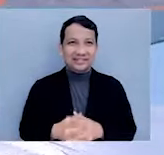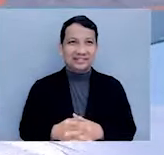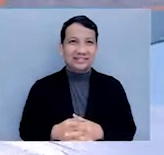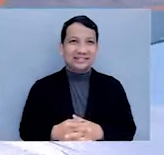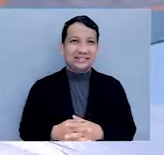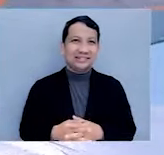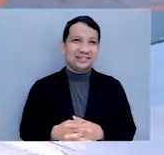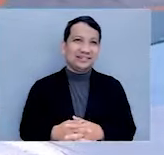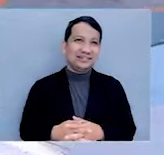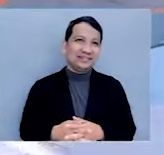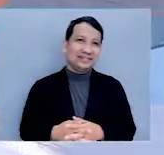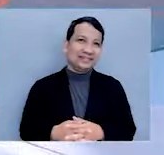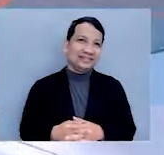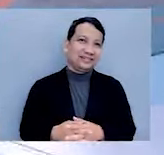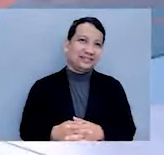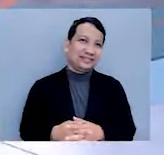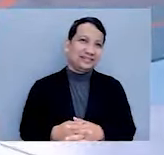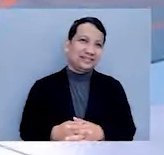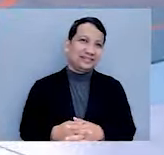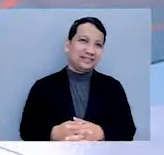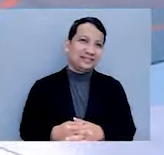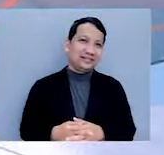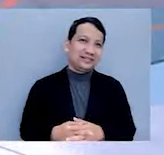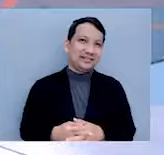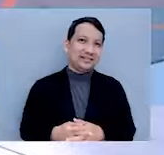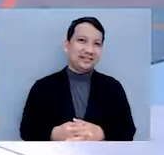kailangan lang ng konting diet.